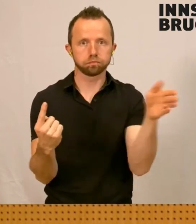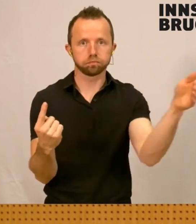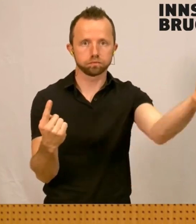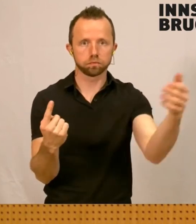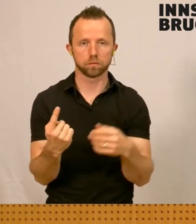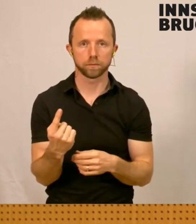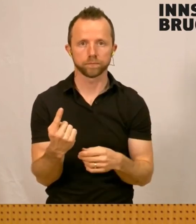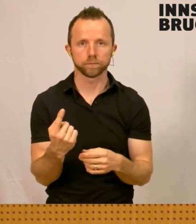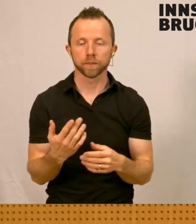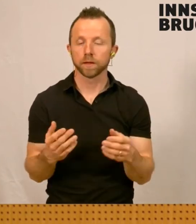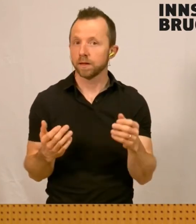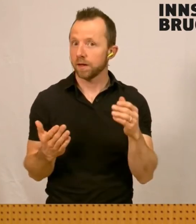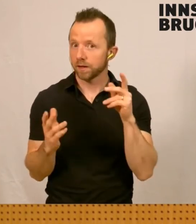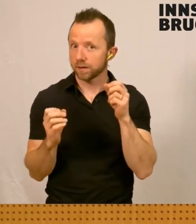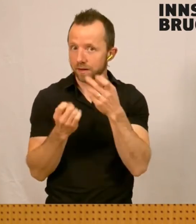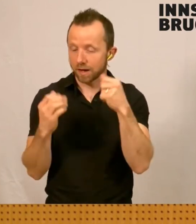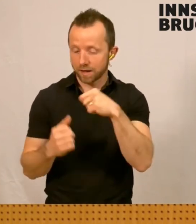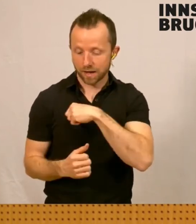Leben, auch Partner.